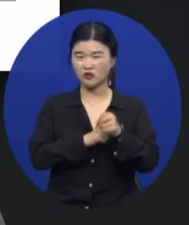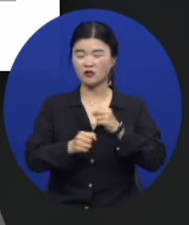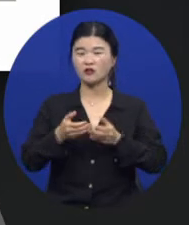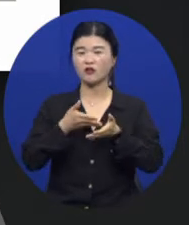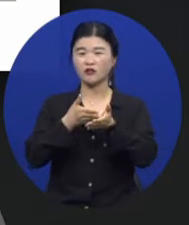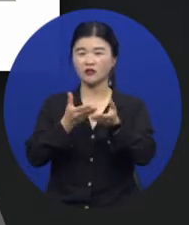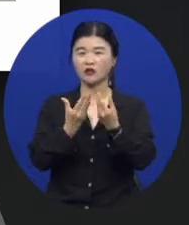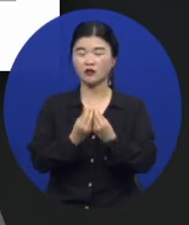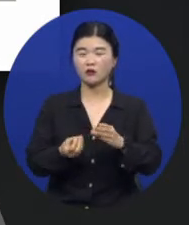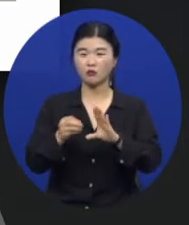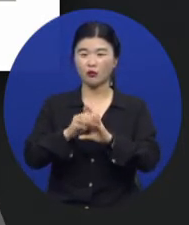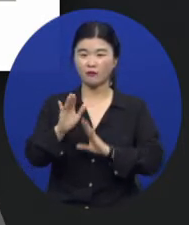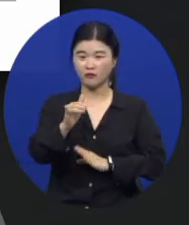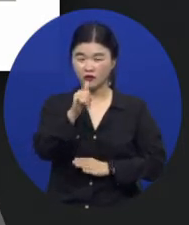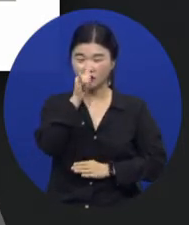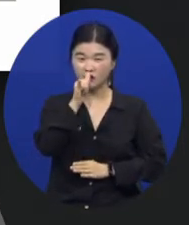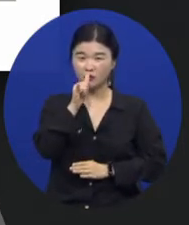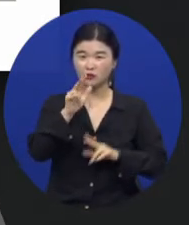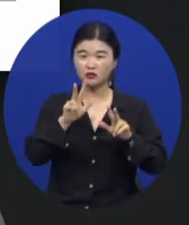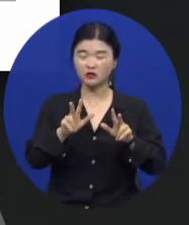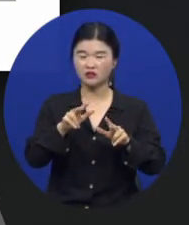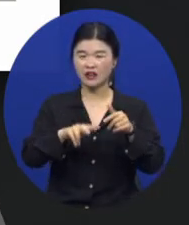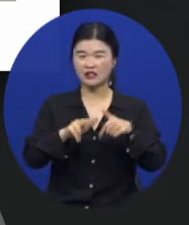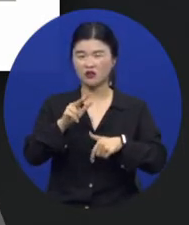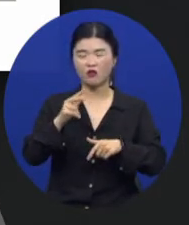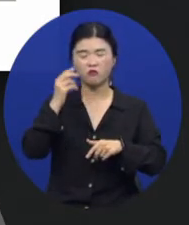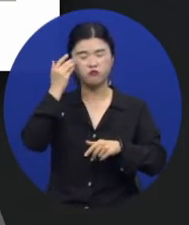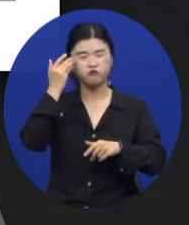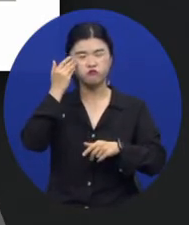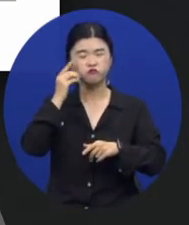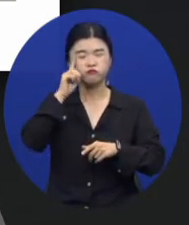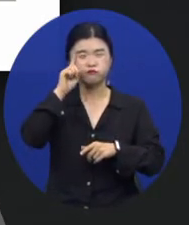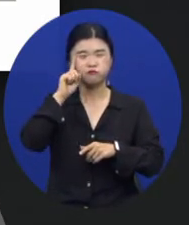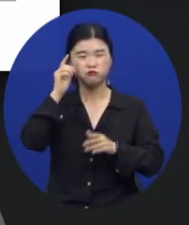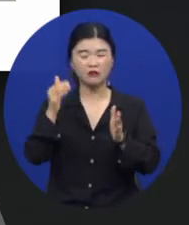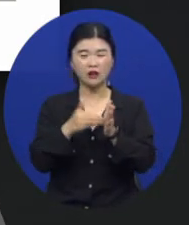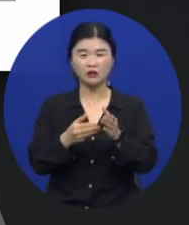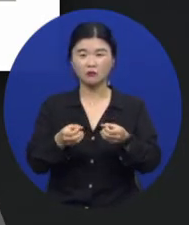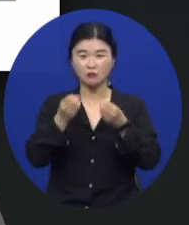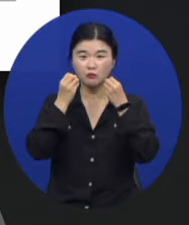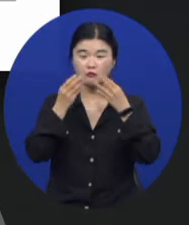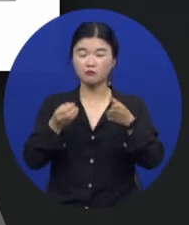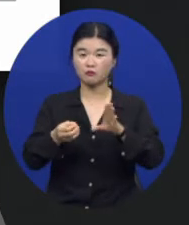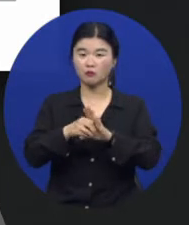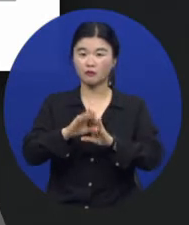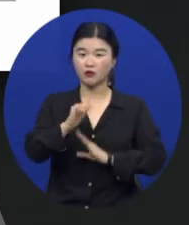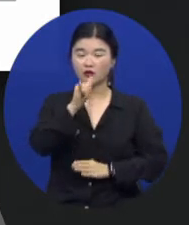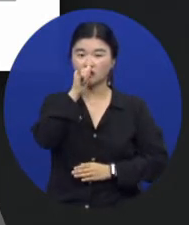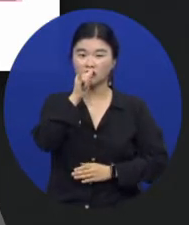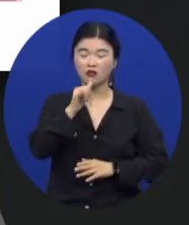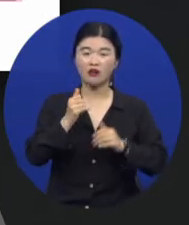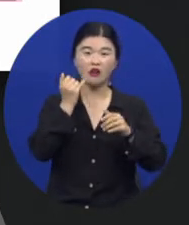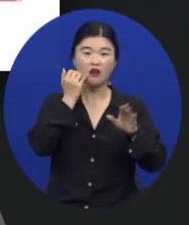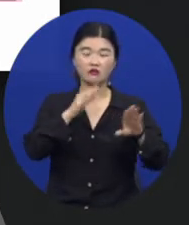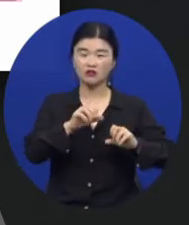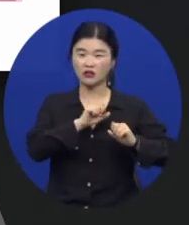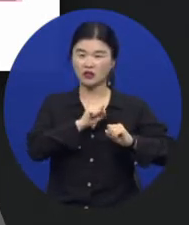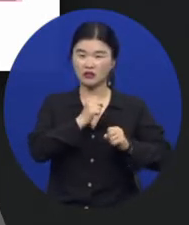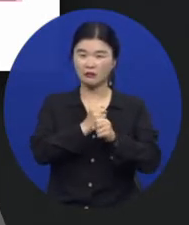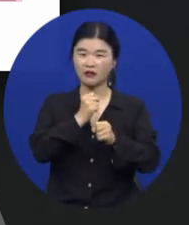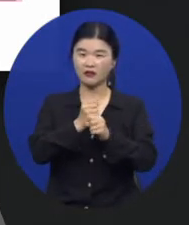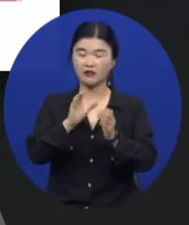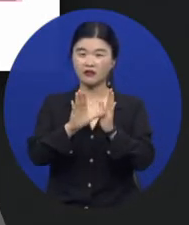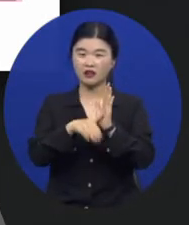내용이 추가됐고 강정 주민의 외상후 스트레스 장애 치유 조항도 신설됐습니다. 또 해군기지 건설과